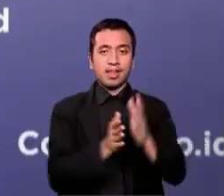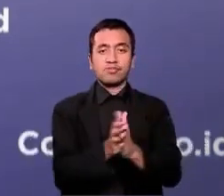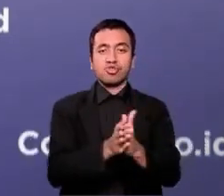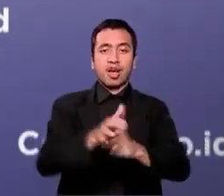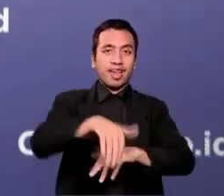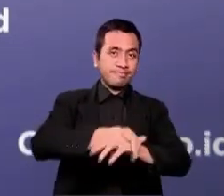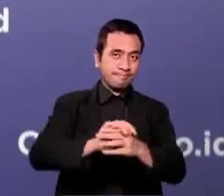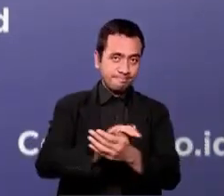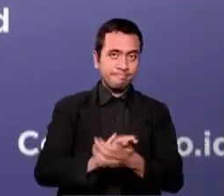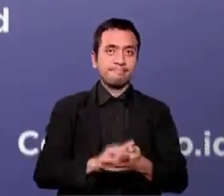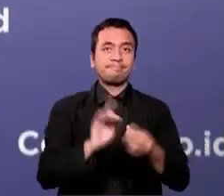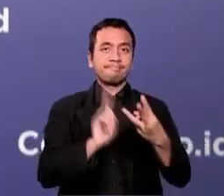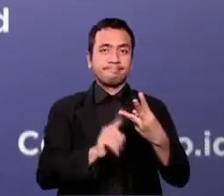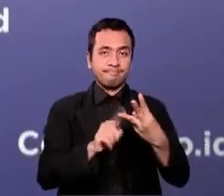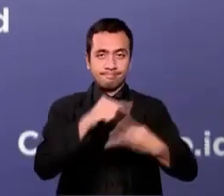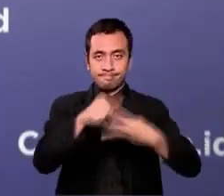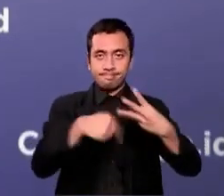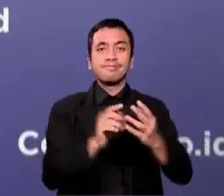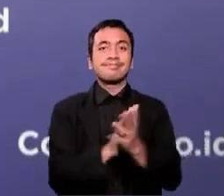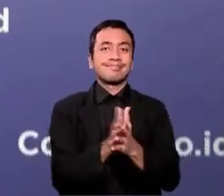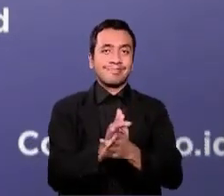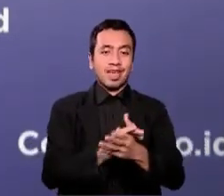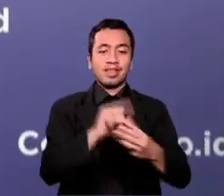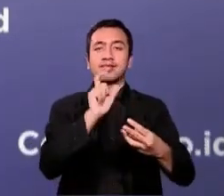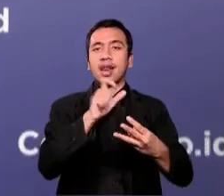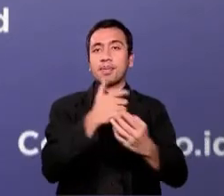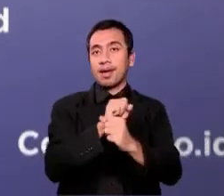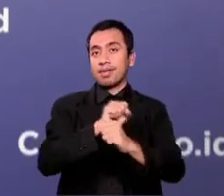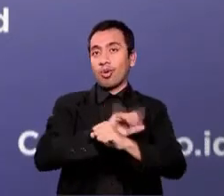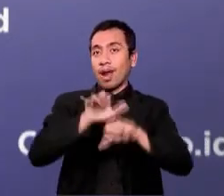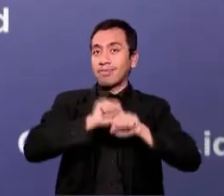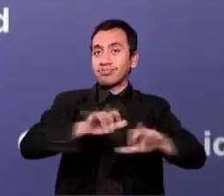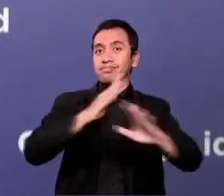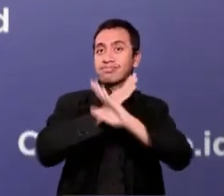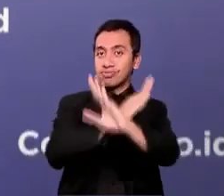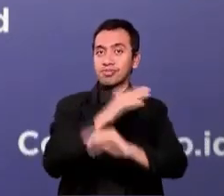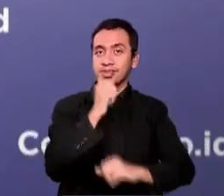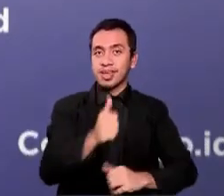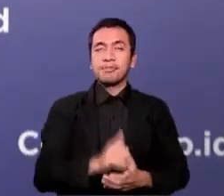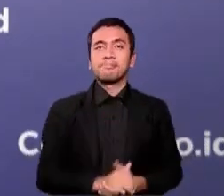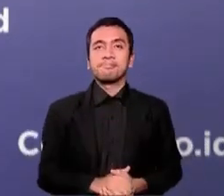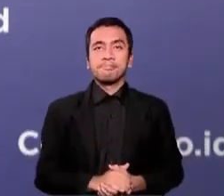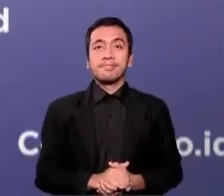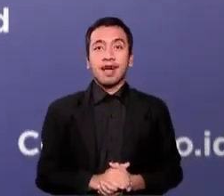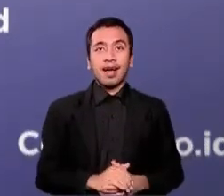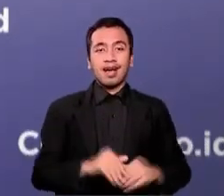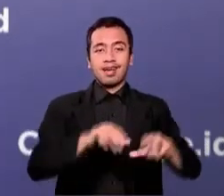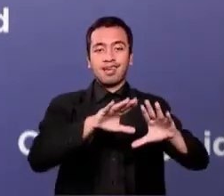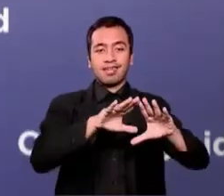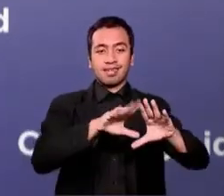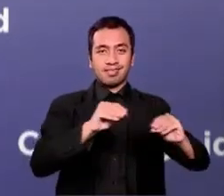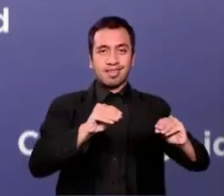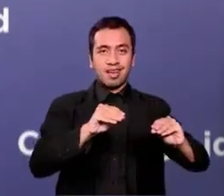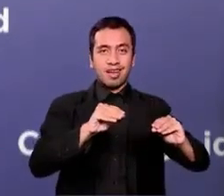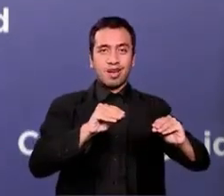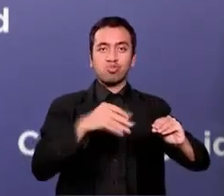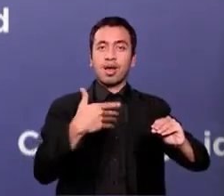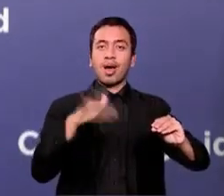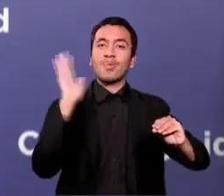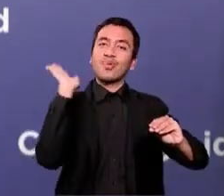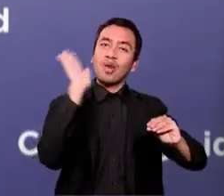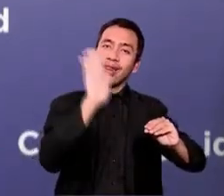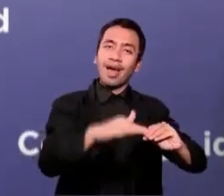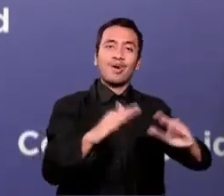benar bapak ibu saudara-saudari setelah bekerja dan sesampainya di rumah terapkanlah protokol kedatangan